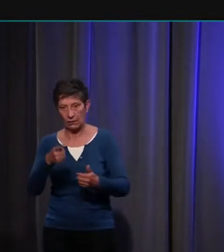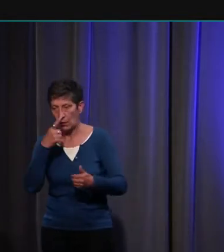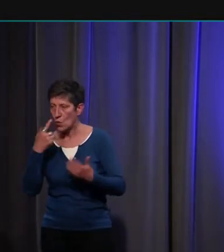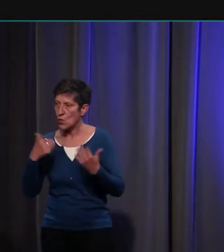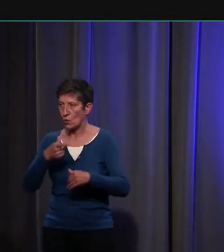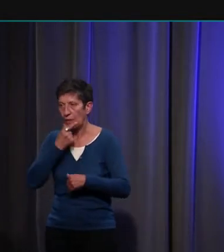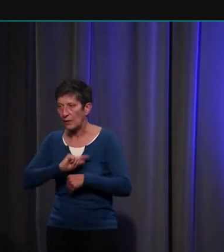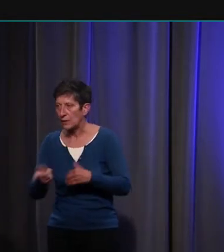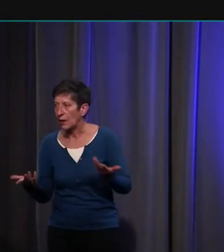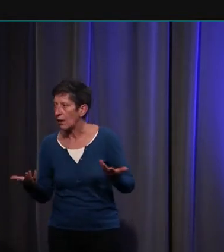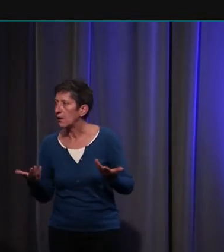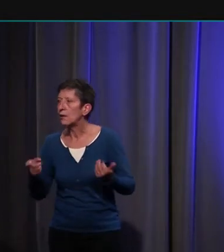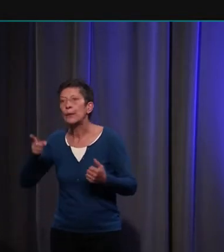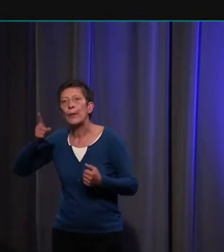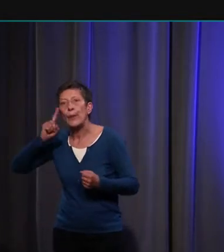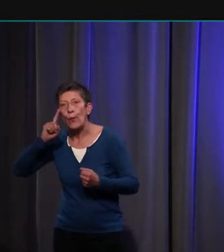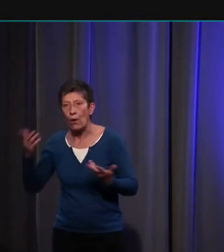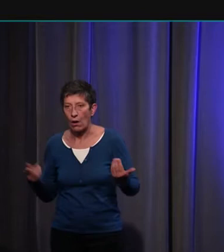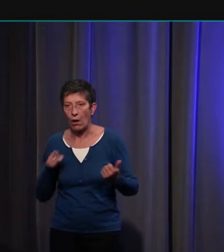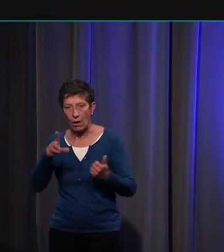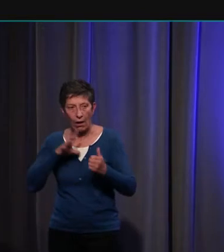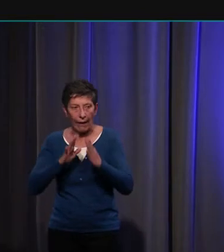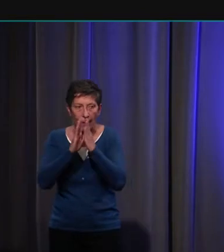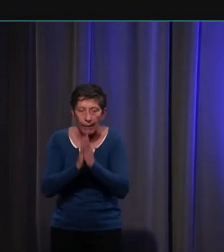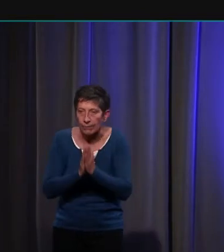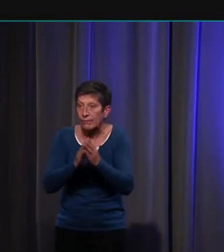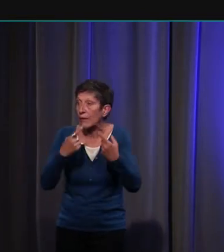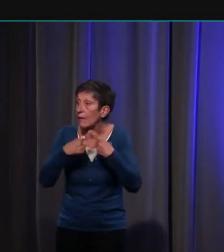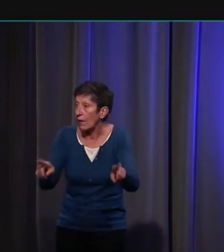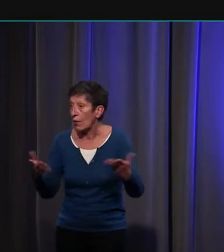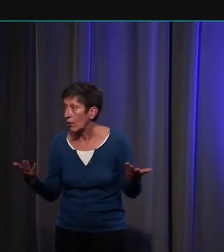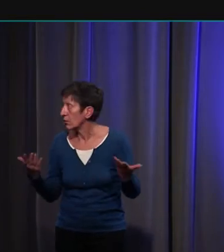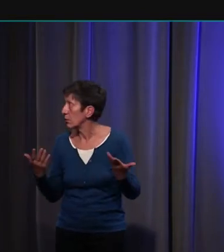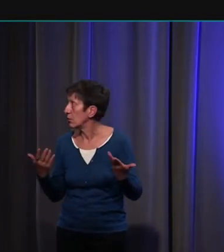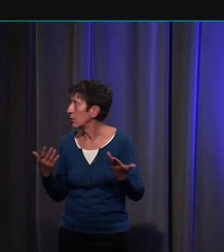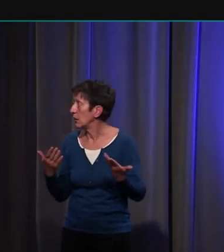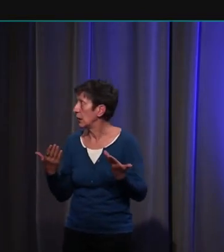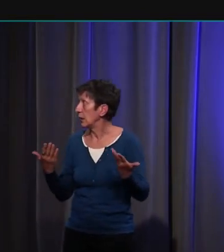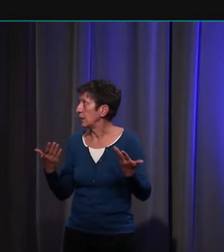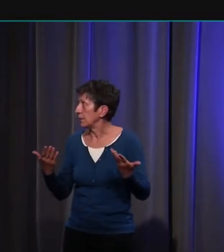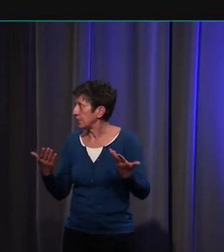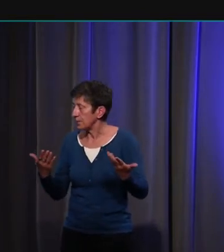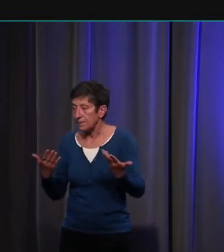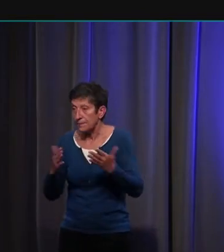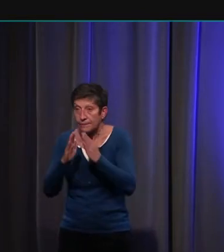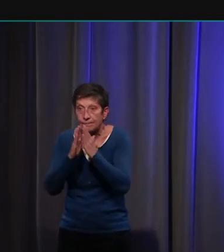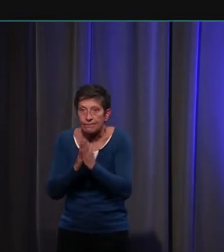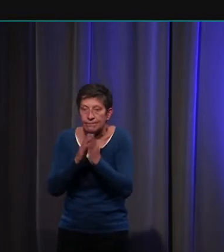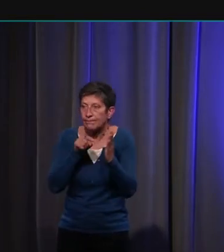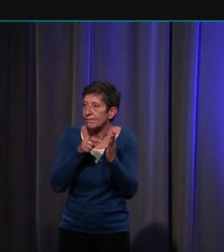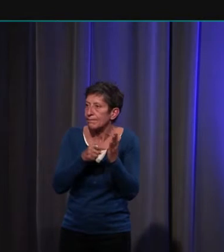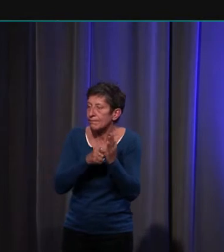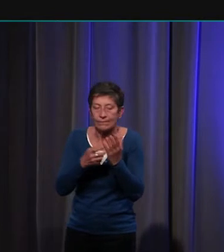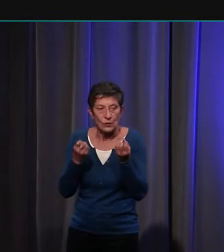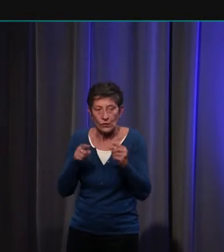voyez parce que il avait une liturgie différentes la liturgie ça fâche souvent les gens entre eux parce que ils avaient d'autres conceptions